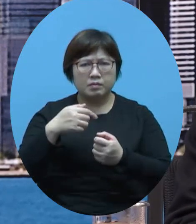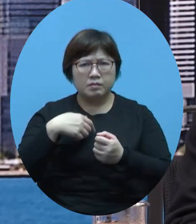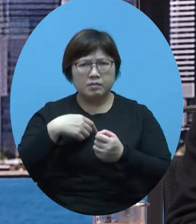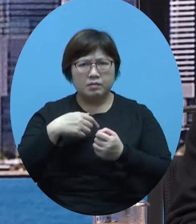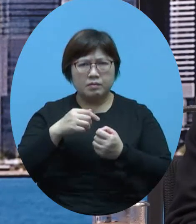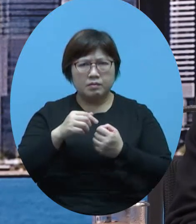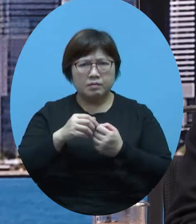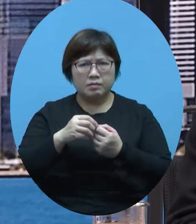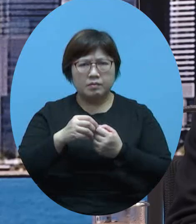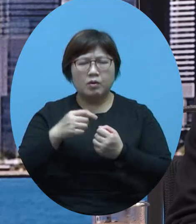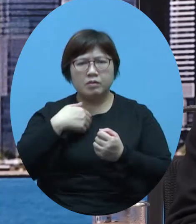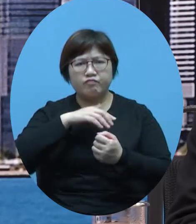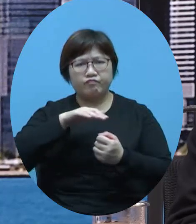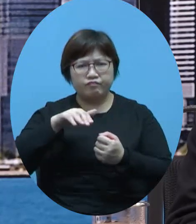個